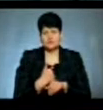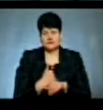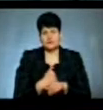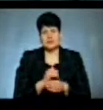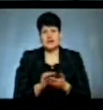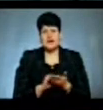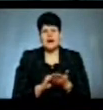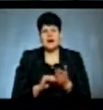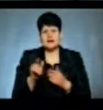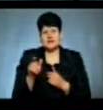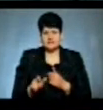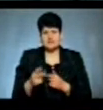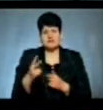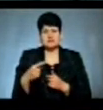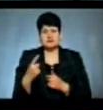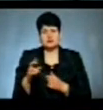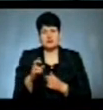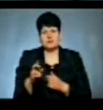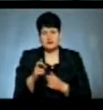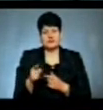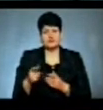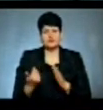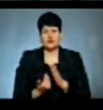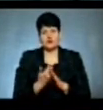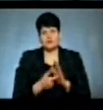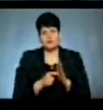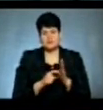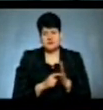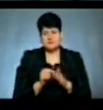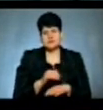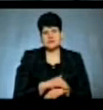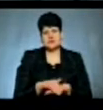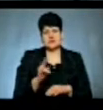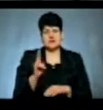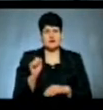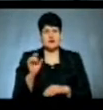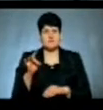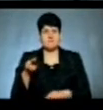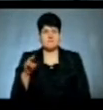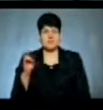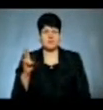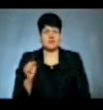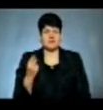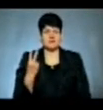З 21 березня архів знаходиться у новому приміщенні за адресою Карпенка, 2.